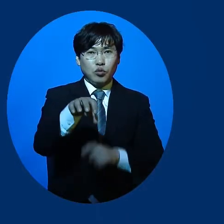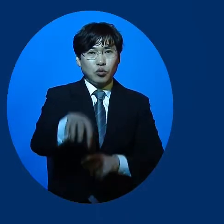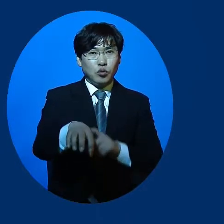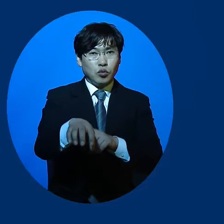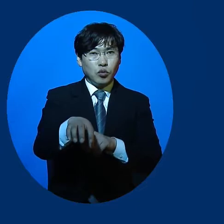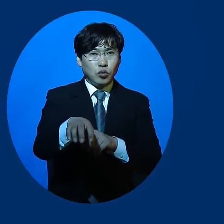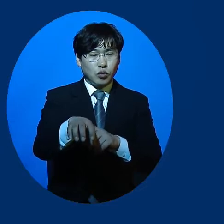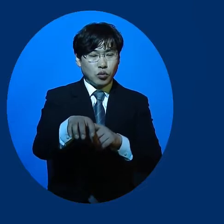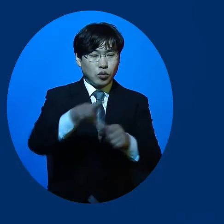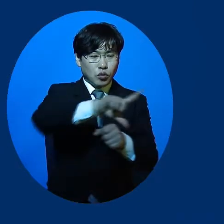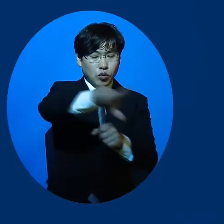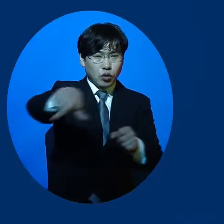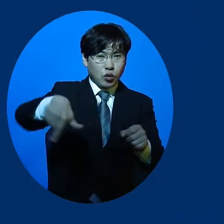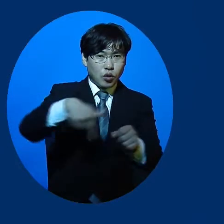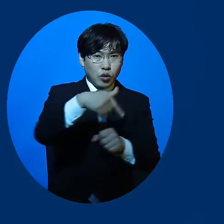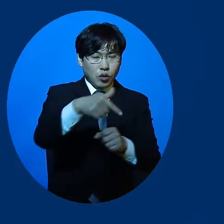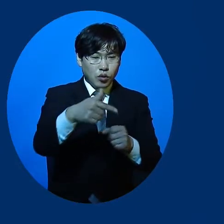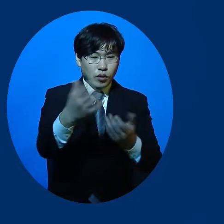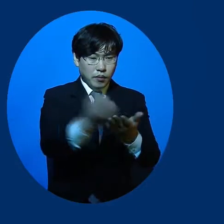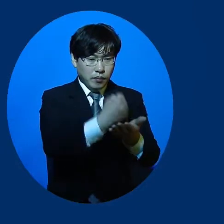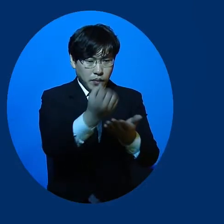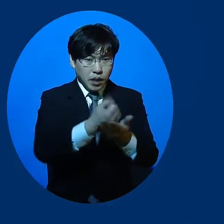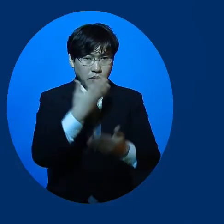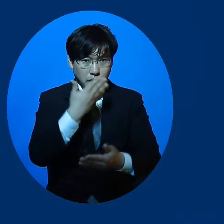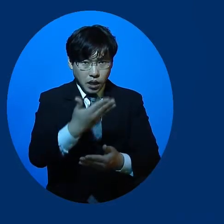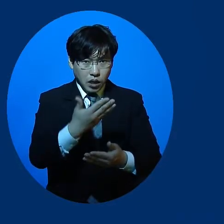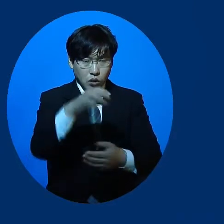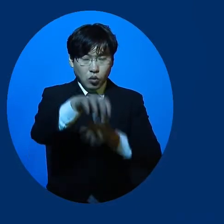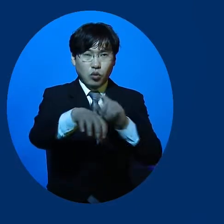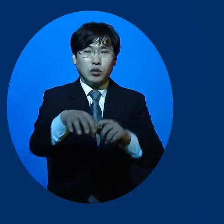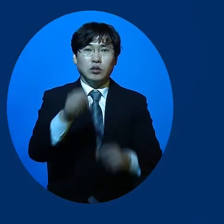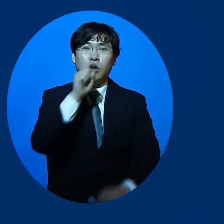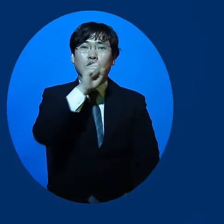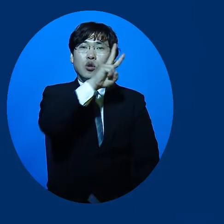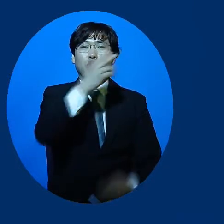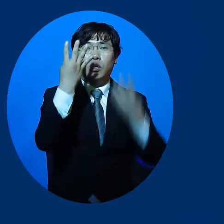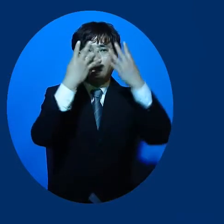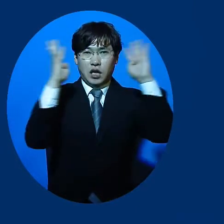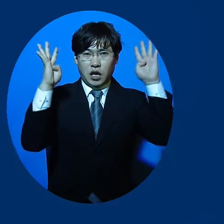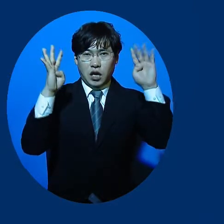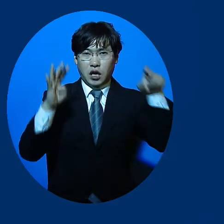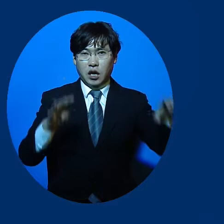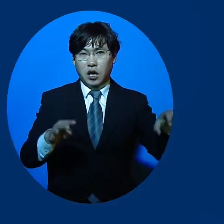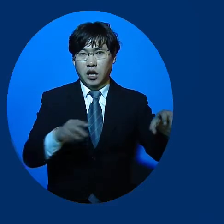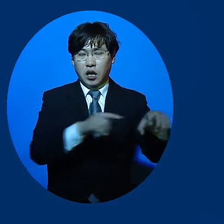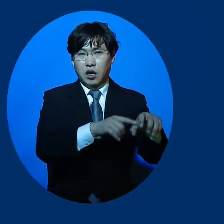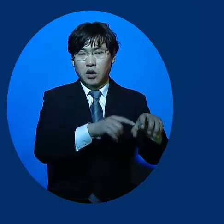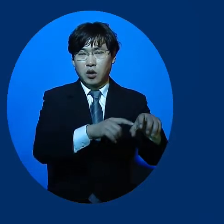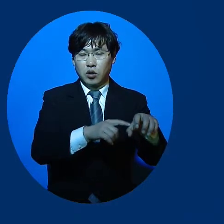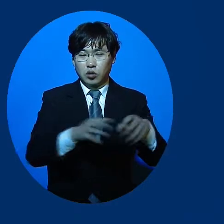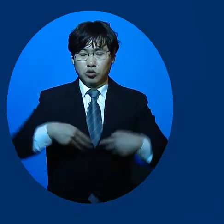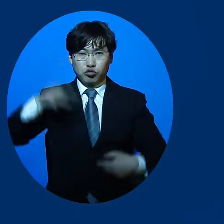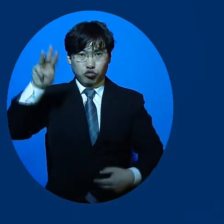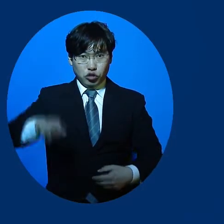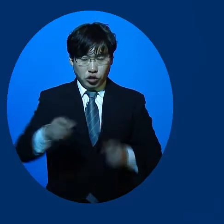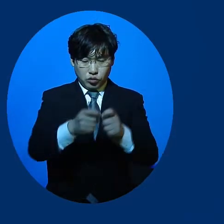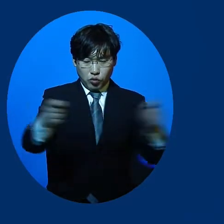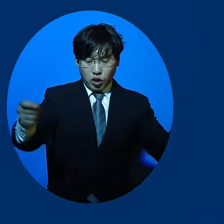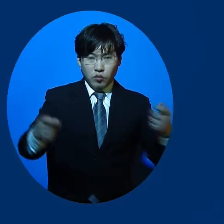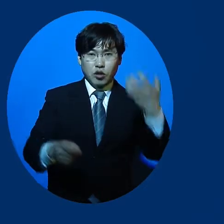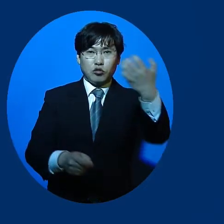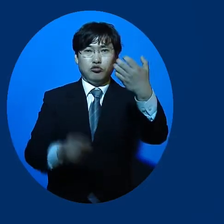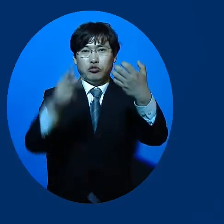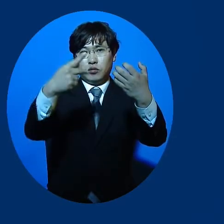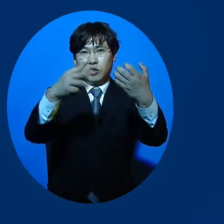어디를 가면은 이 자격을 취득할 수 있을까라고 했더니 용인대학교라고 합니다. 춘천에서 90km